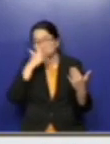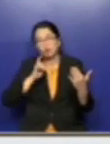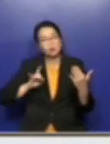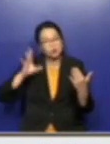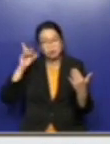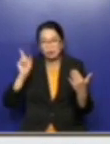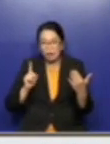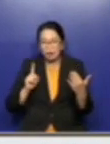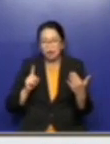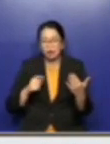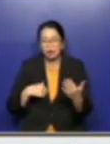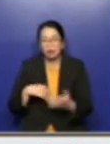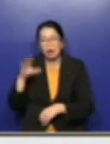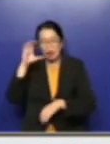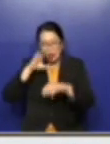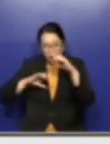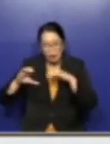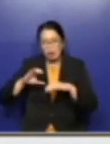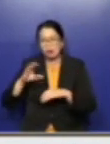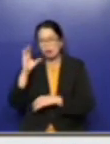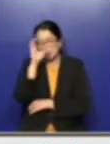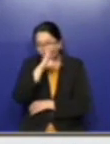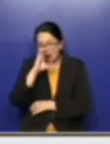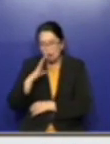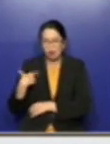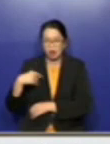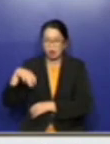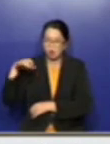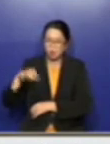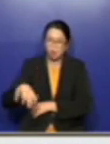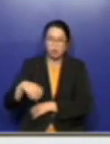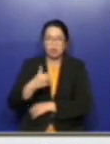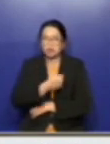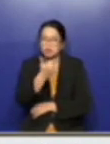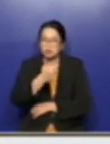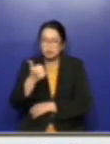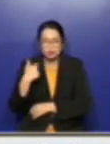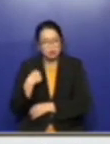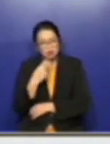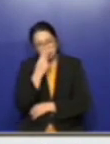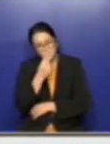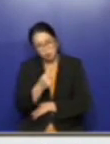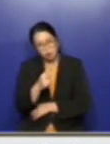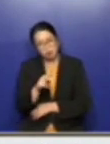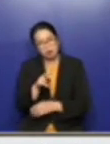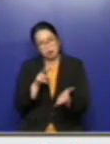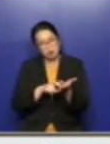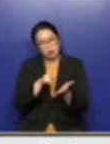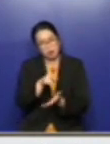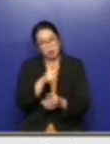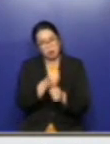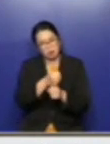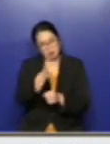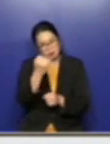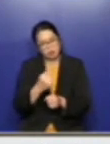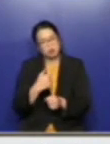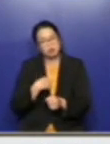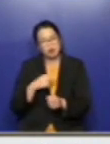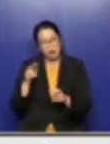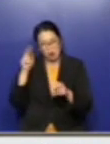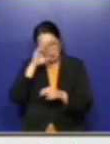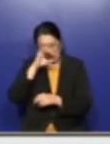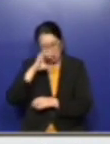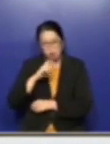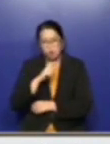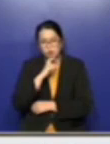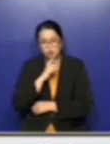ามจะหาหน่วยงานที่รองรับในการพิจารณาของท่านที่หลากหลายเนี่ยนะท่านประธานครับประเด็นต่